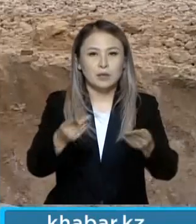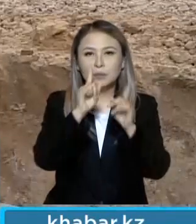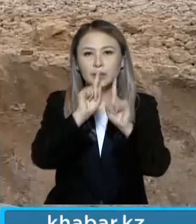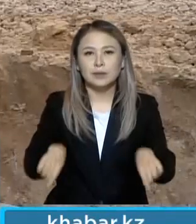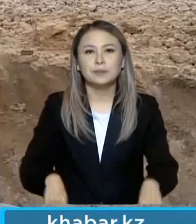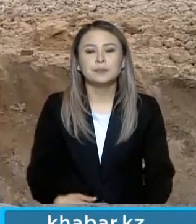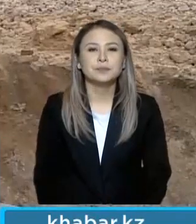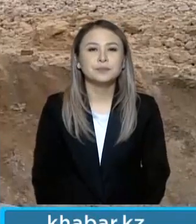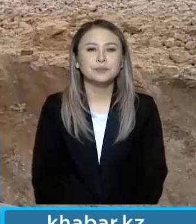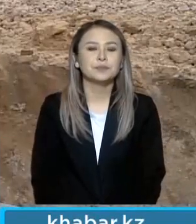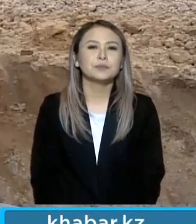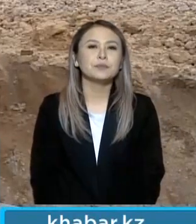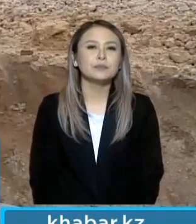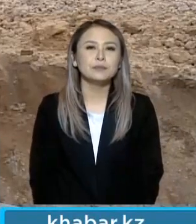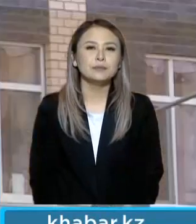берілмейді.